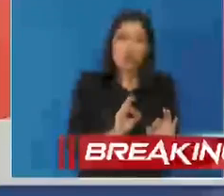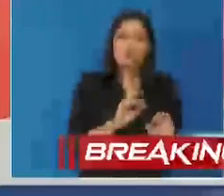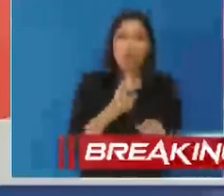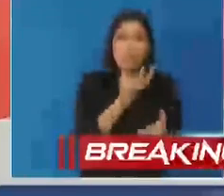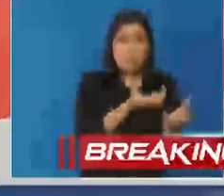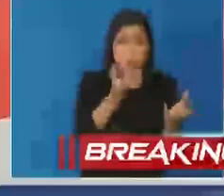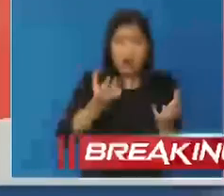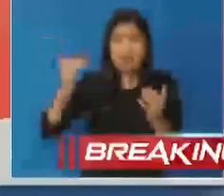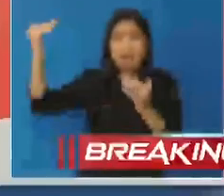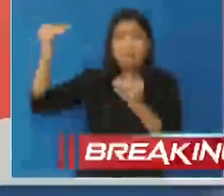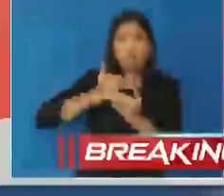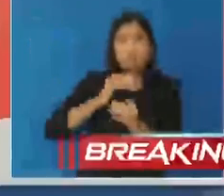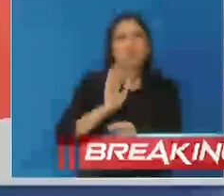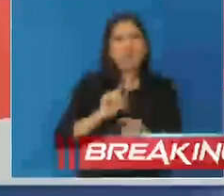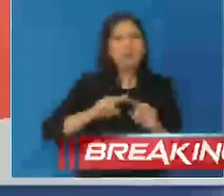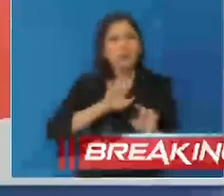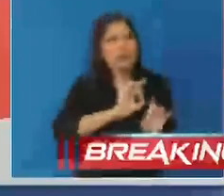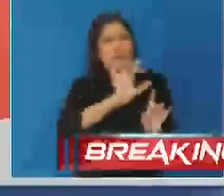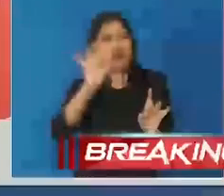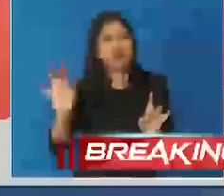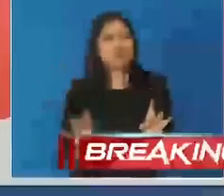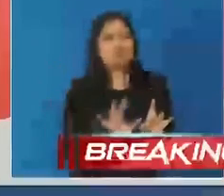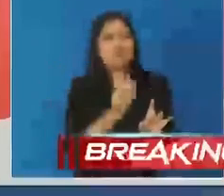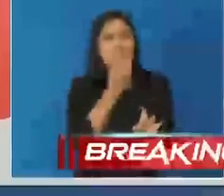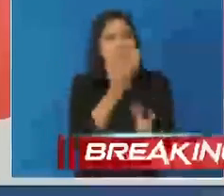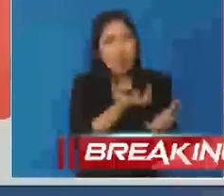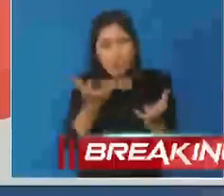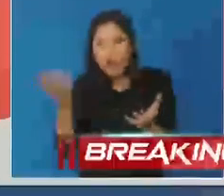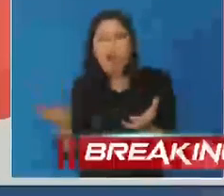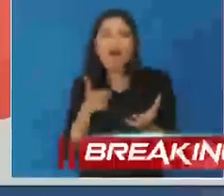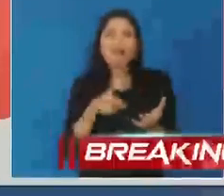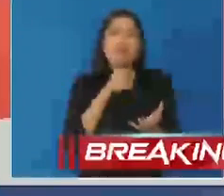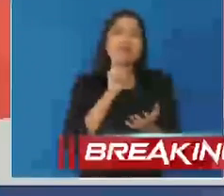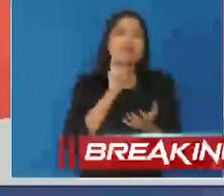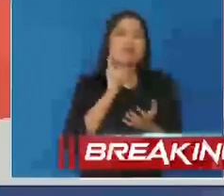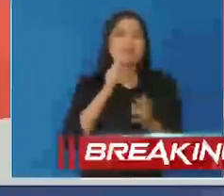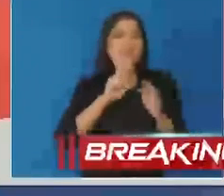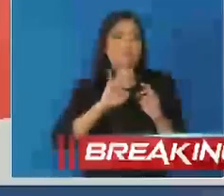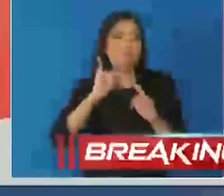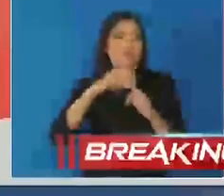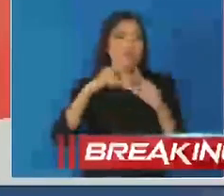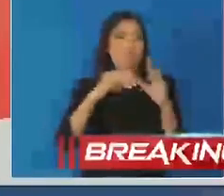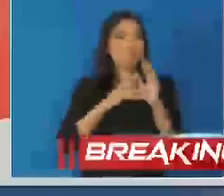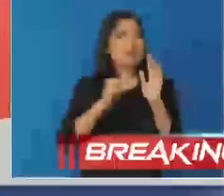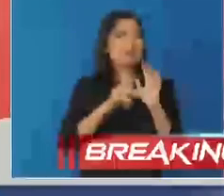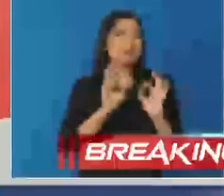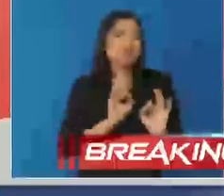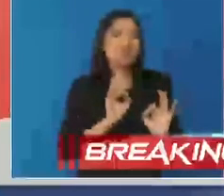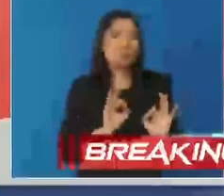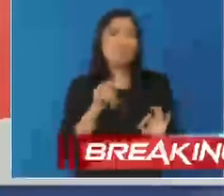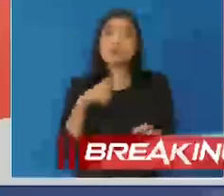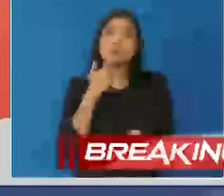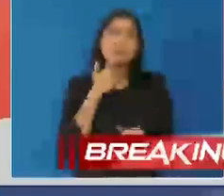impor apapun buah itu akan mengandung gizi yang baik mengandung vitamin yang cukup ini yang menjadi kunci pada saat